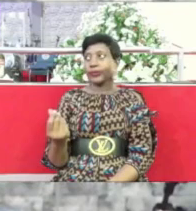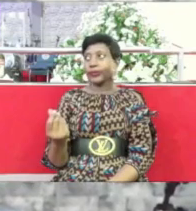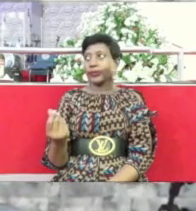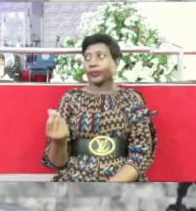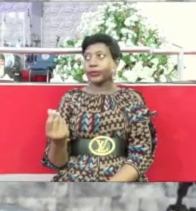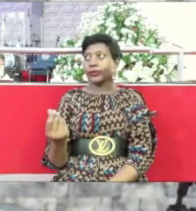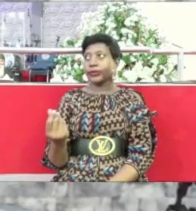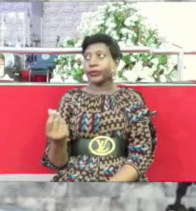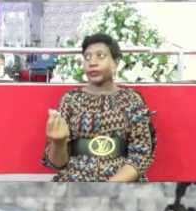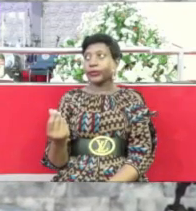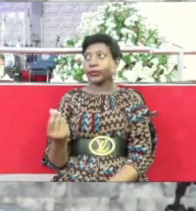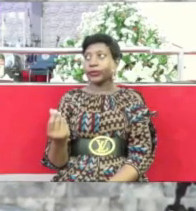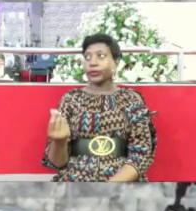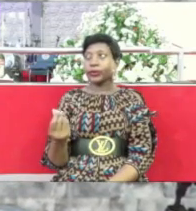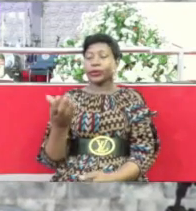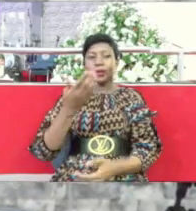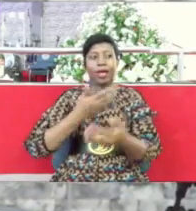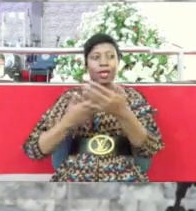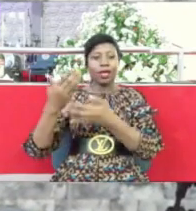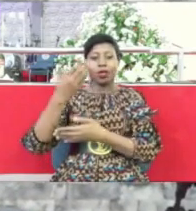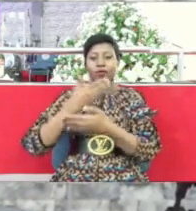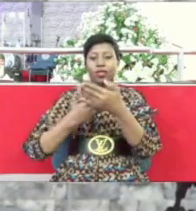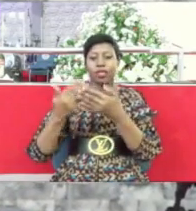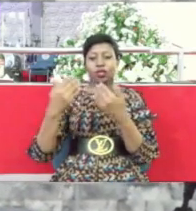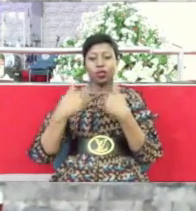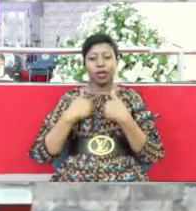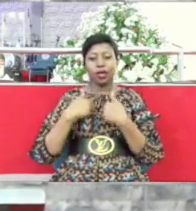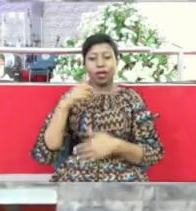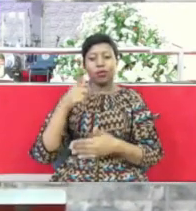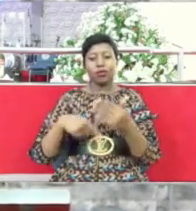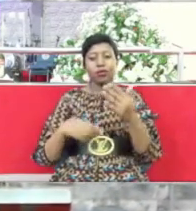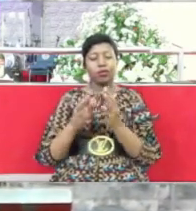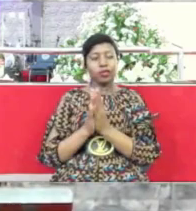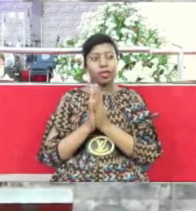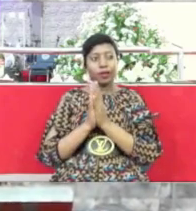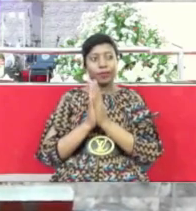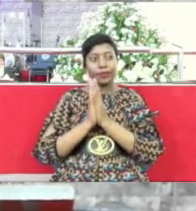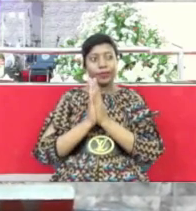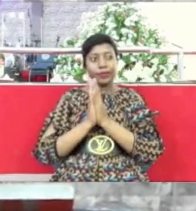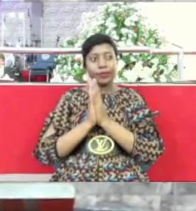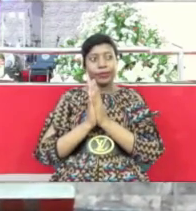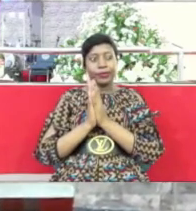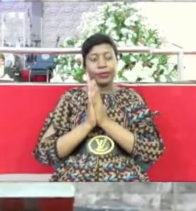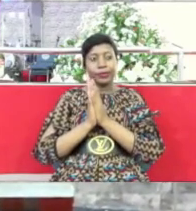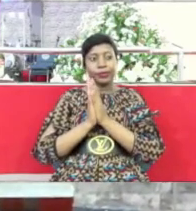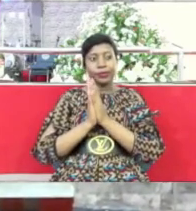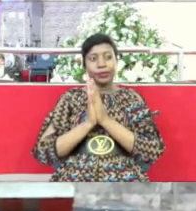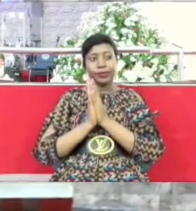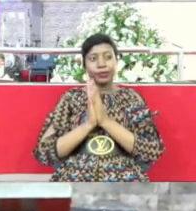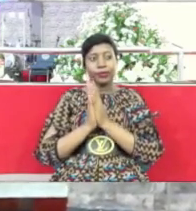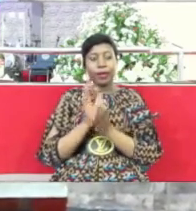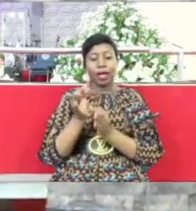So what the conversation we had was this. Mazungumzo ambayo tulikuwa nayo ni haya. Maybe I'll be speaking to you. Alikuwa anaongea na sisi. If I